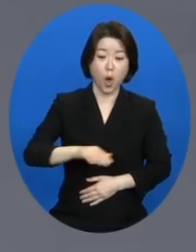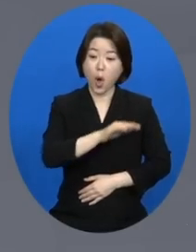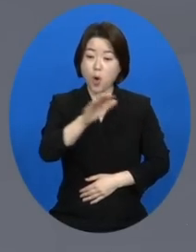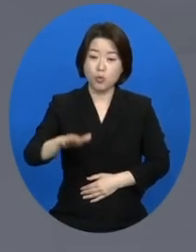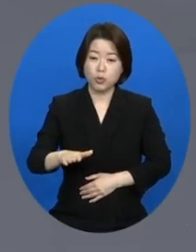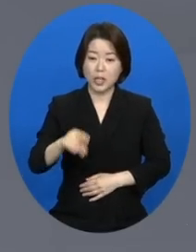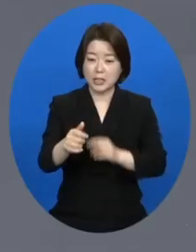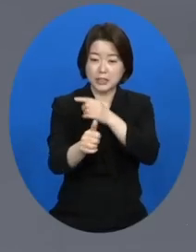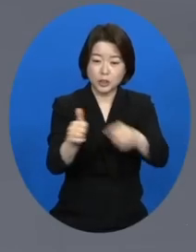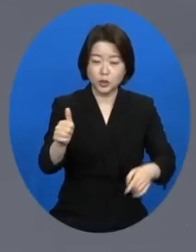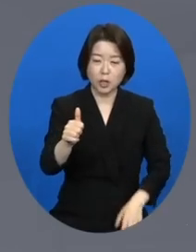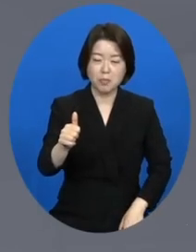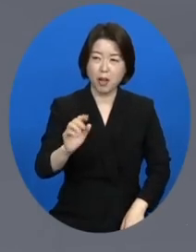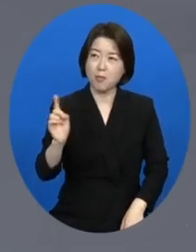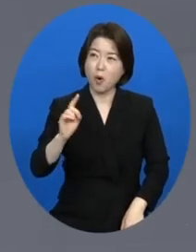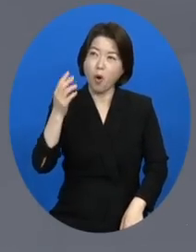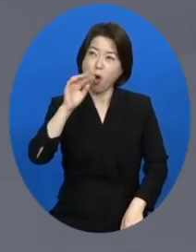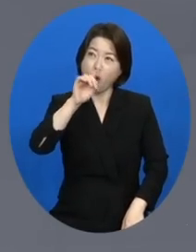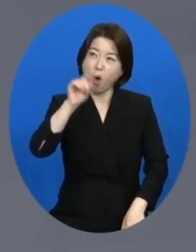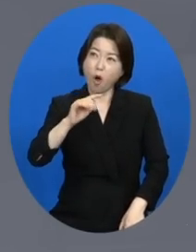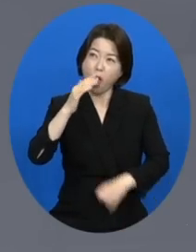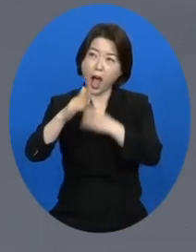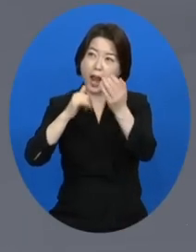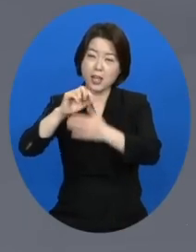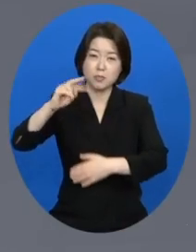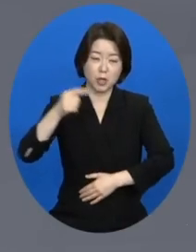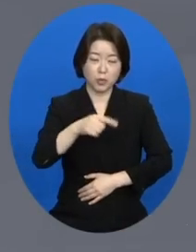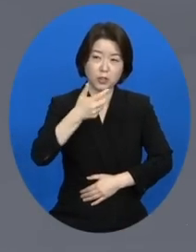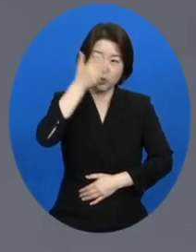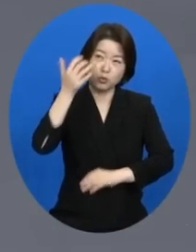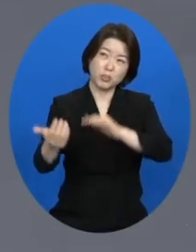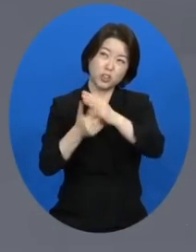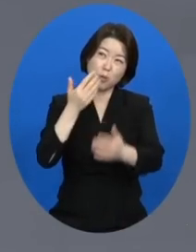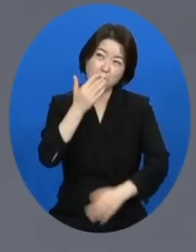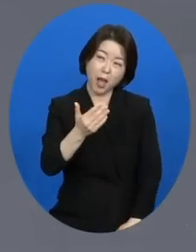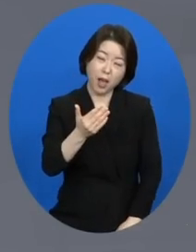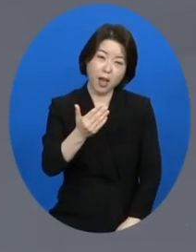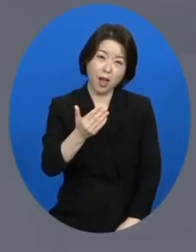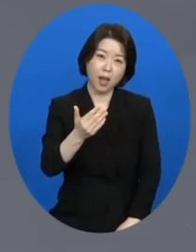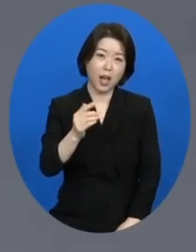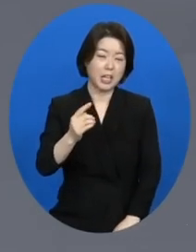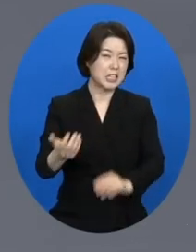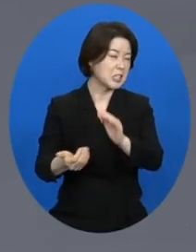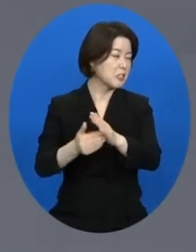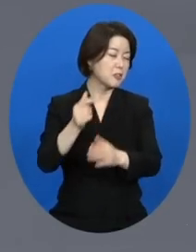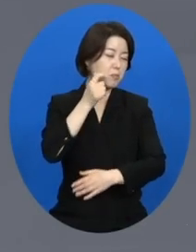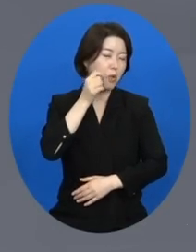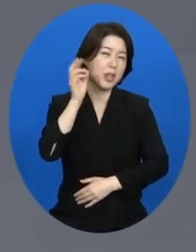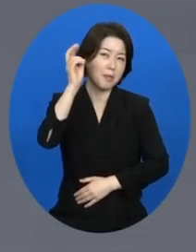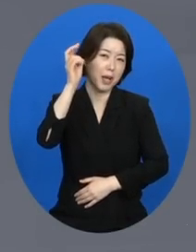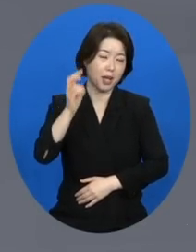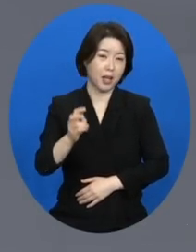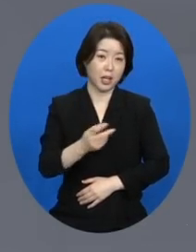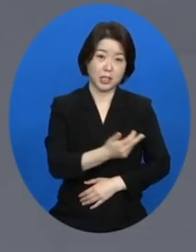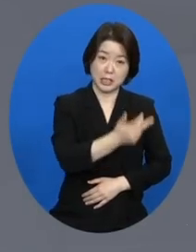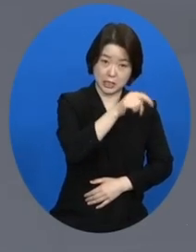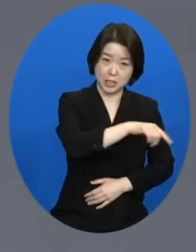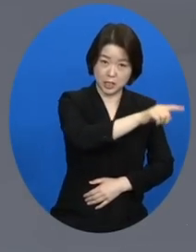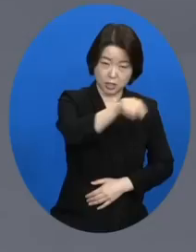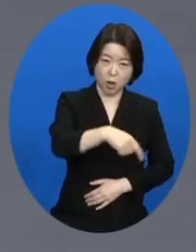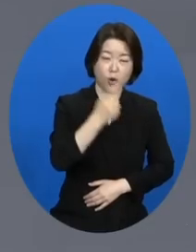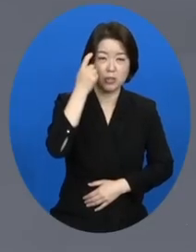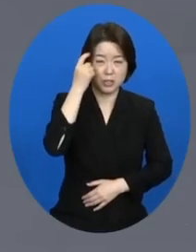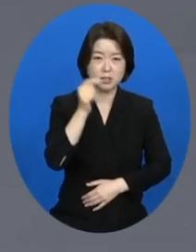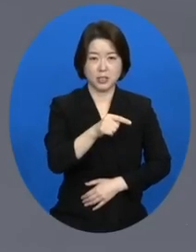설령 하나님이라고 할지라도 그 꿈을 과연 이룰 수 있겠느냐? 못 이룰 것이다 라고 이 형들은